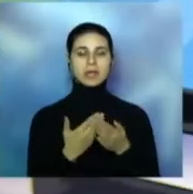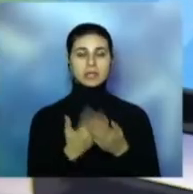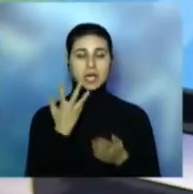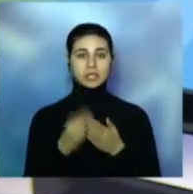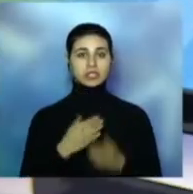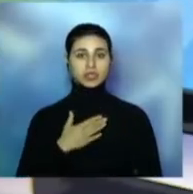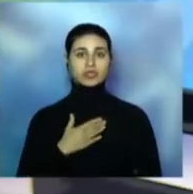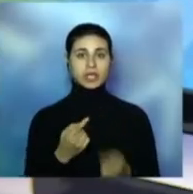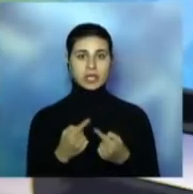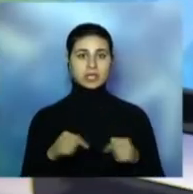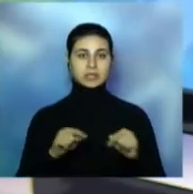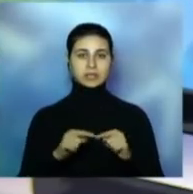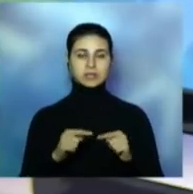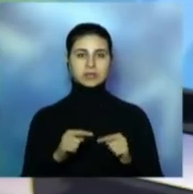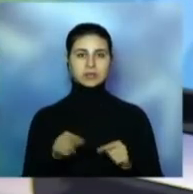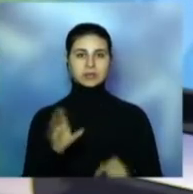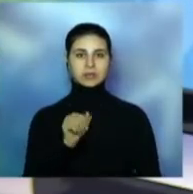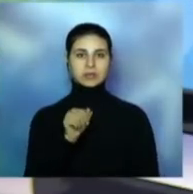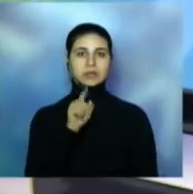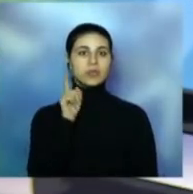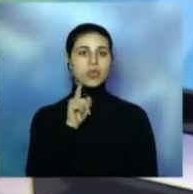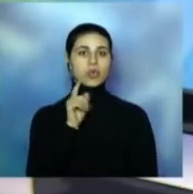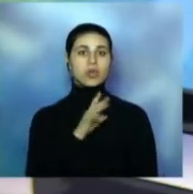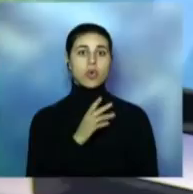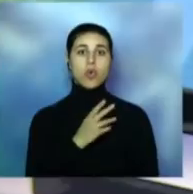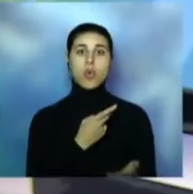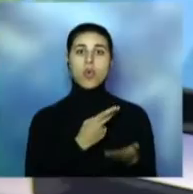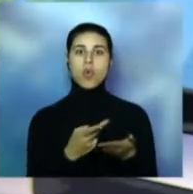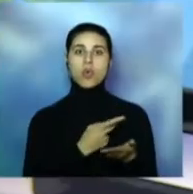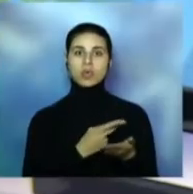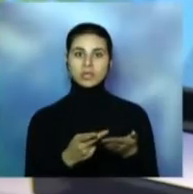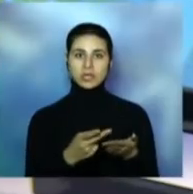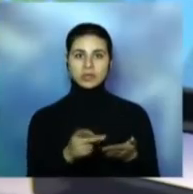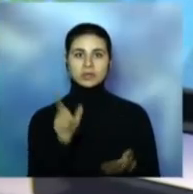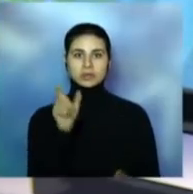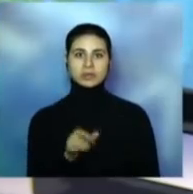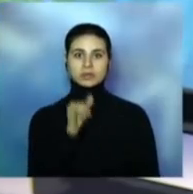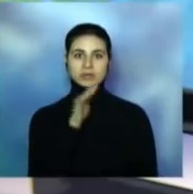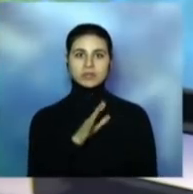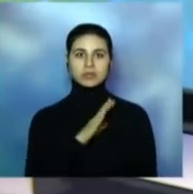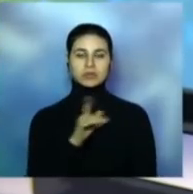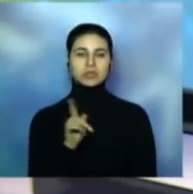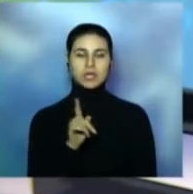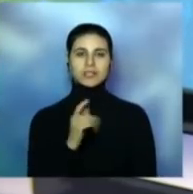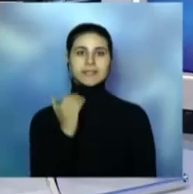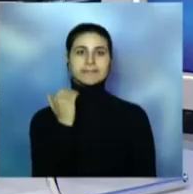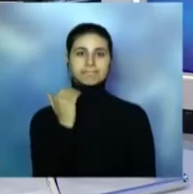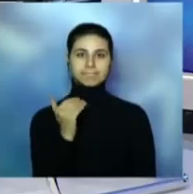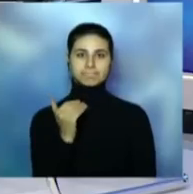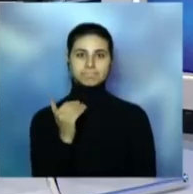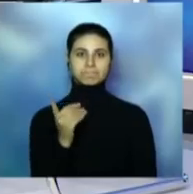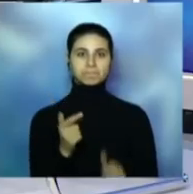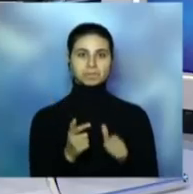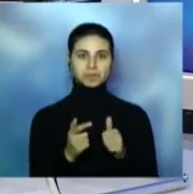ჩვენს თაობაში, მოზარდობაში, თუ კი ოროსანი იყავი, ერთგვარი შარმი იყო, ესეც იყო რაღაც სისტემის